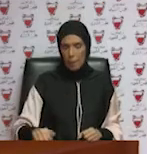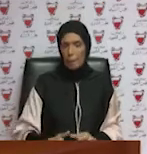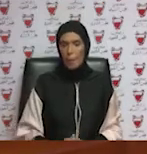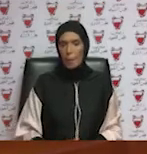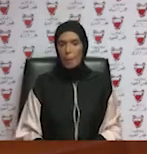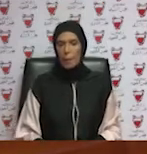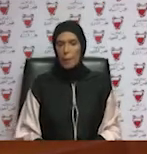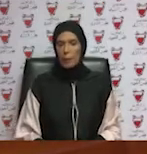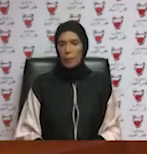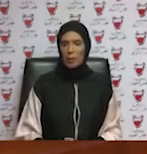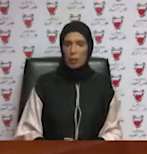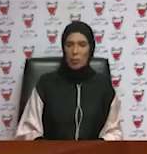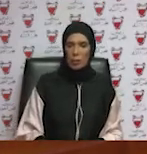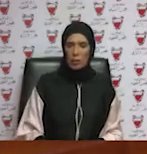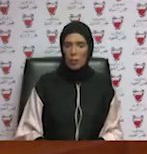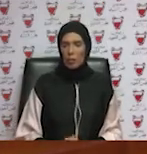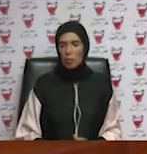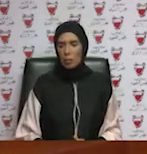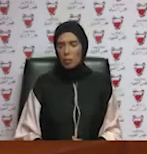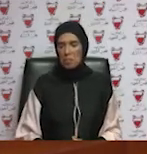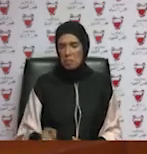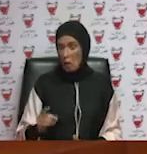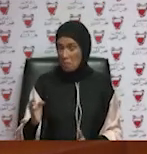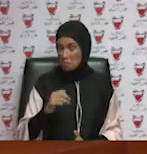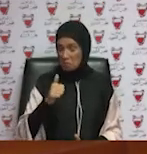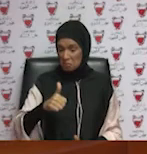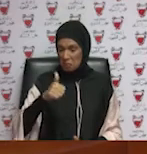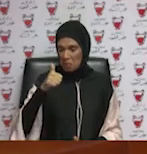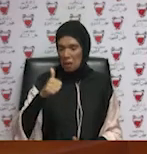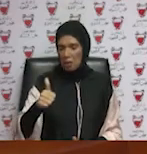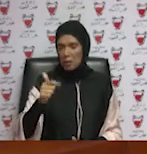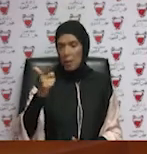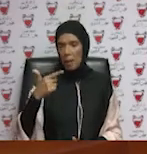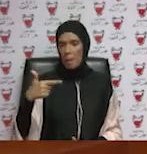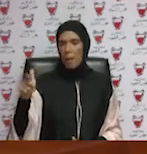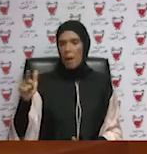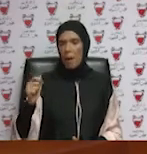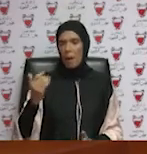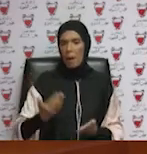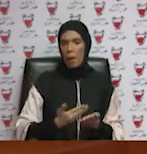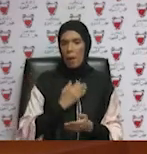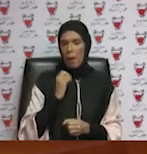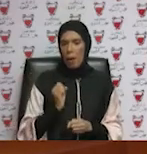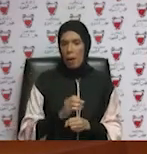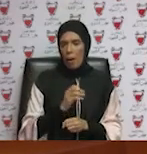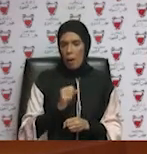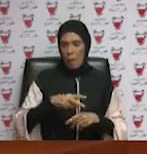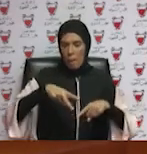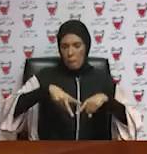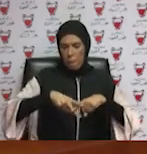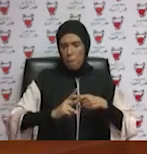ولكن مع الأسف لم تستغل هذه الدول بشكل صحيح، والاستثمار في التعليم المهني